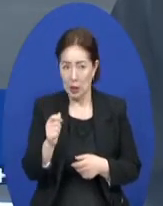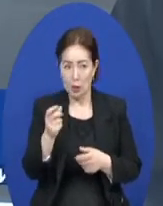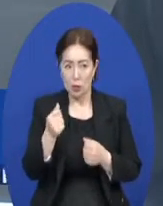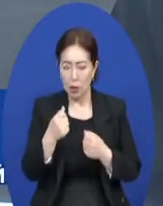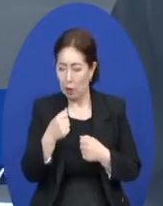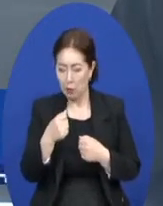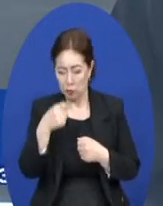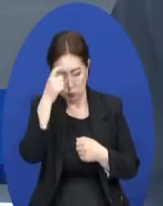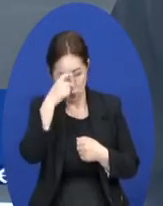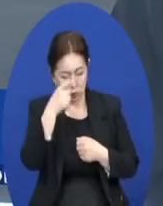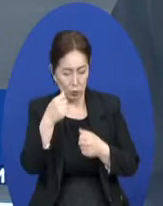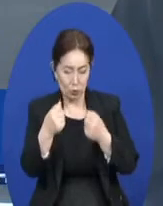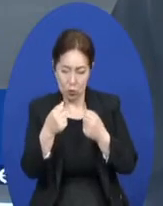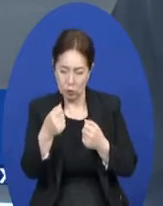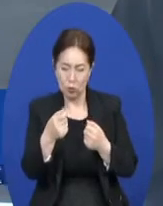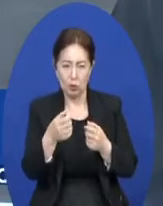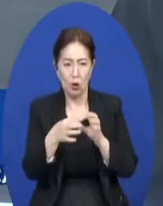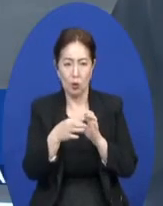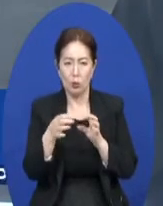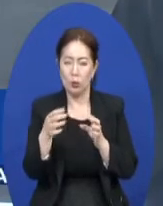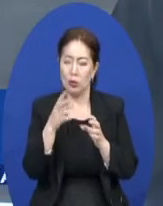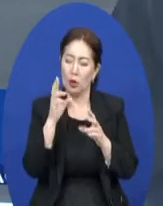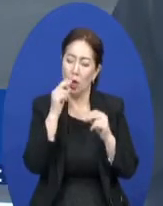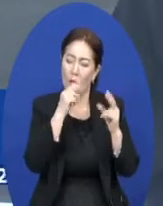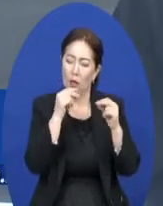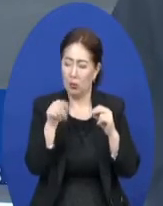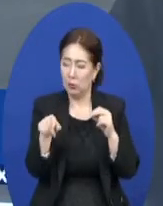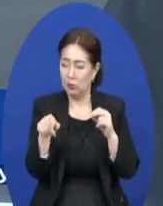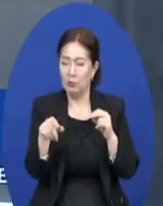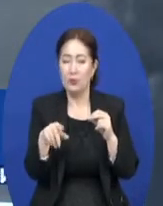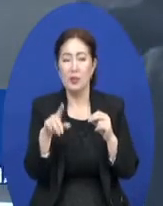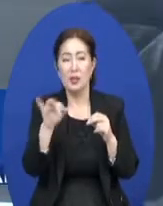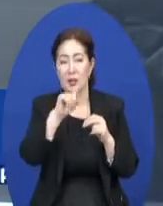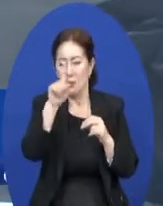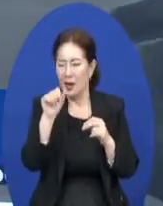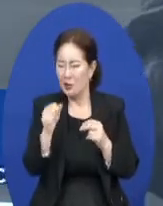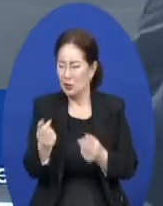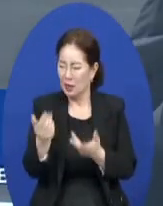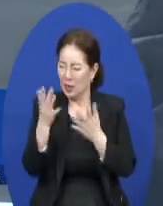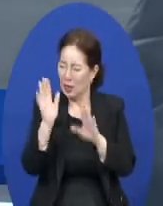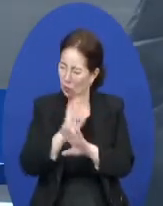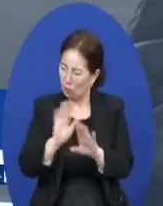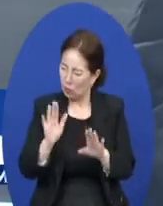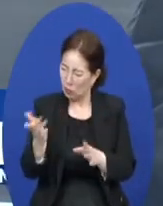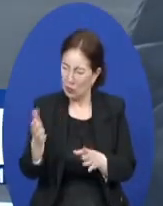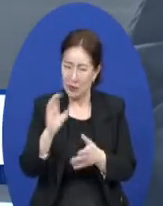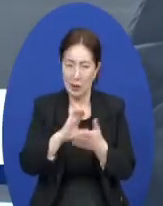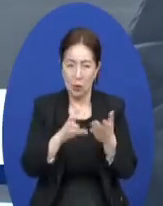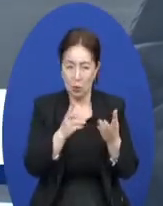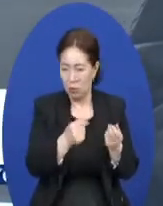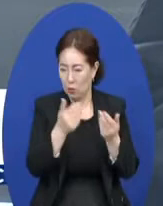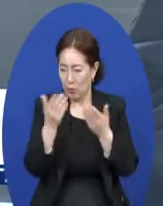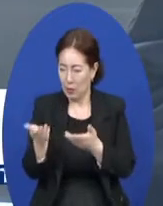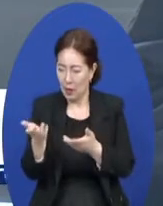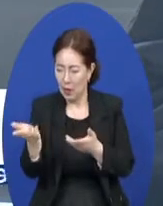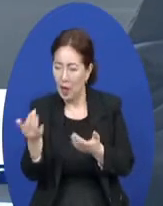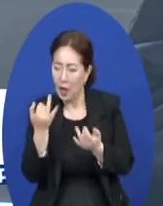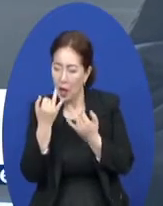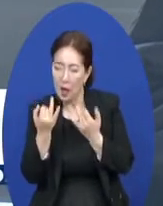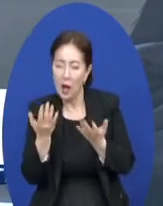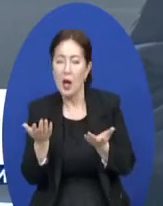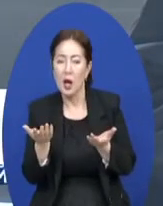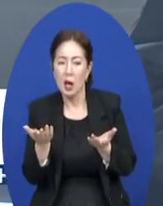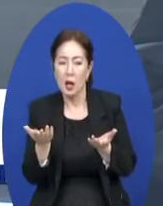түрээсийнхаа мөнгийг авч таагүй жолоочноор хэлж юм яваад байгаа юм. Тэгээ энэ асуудлыг ингээ гарахгүй юмаар байна. Хэрвээ санхүүжилтийн асуудал байдаг бол бид